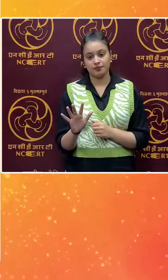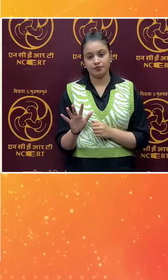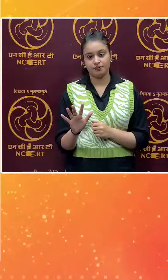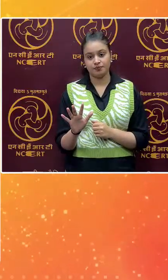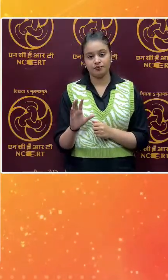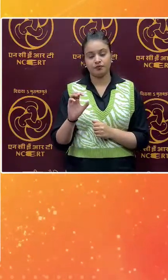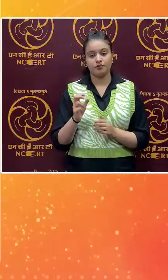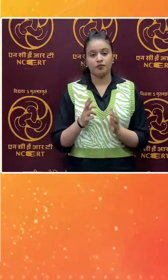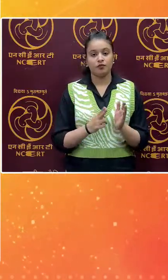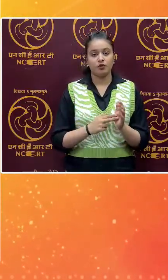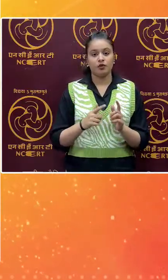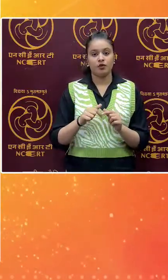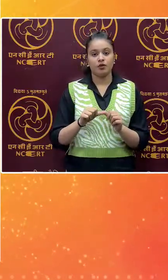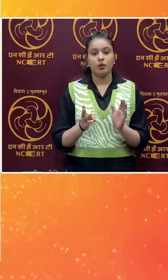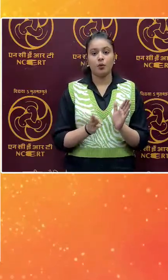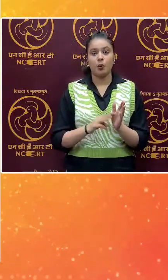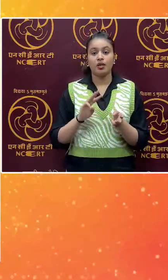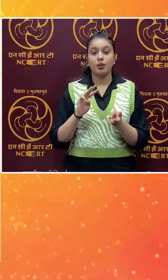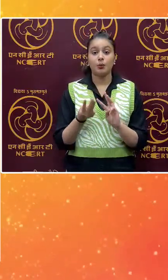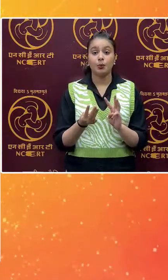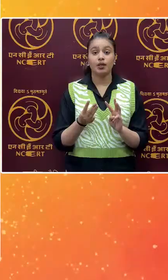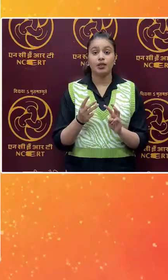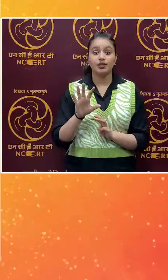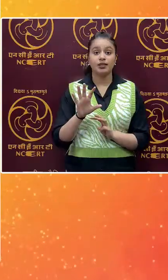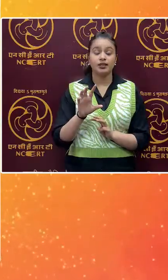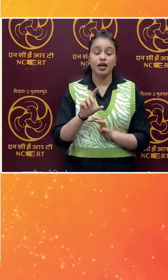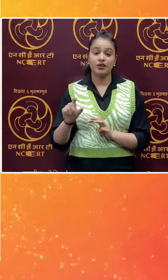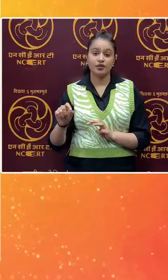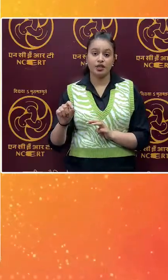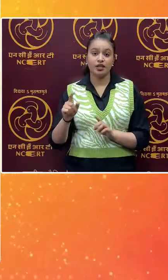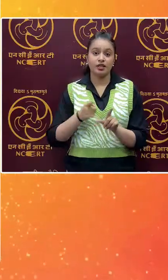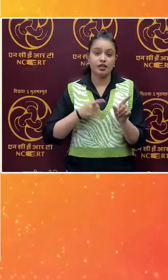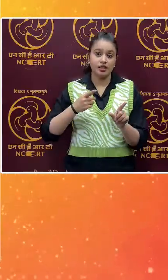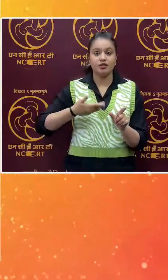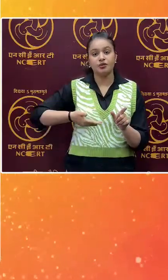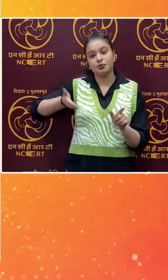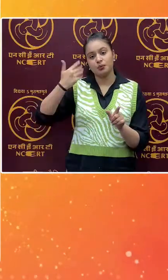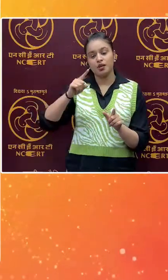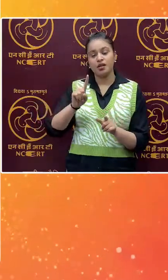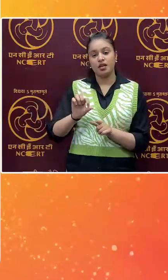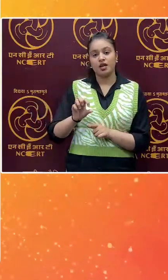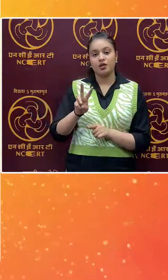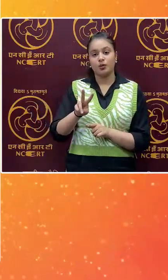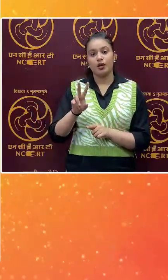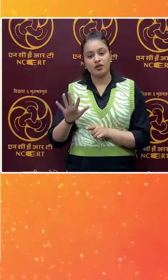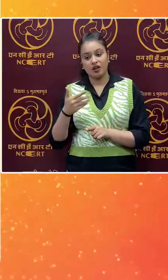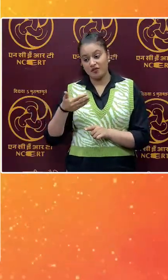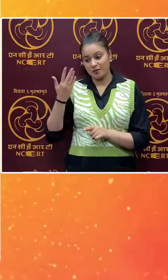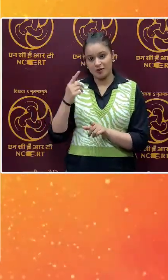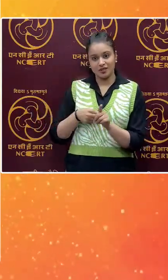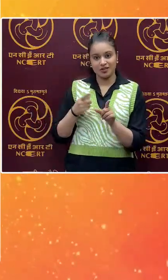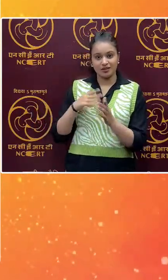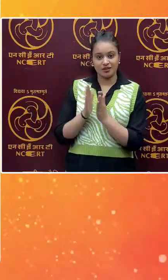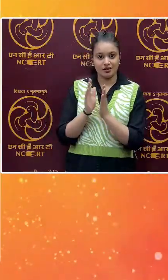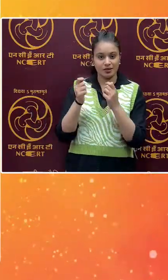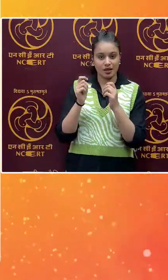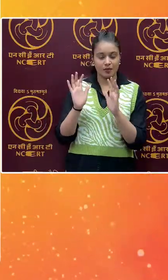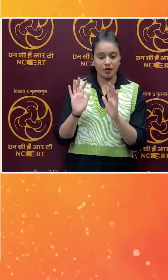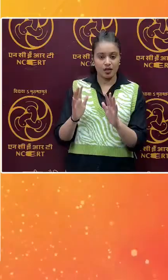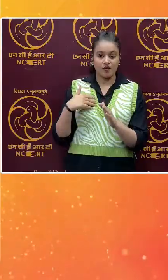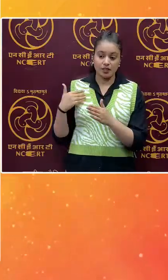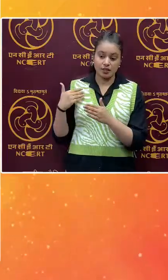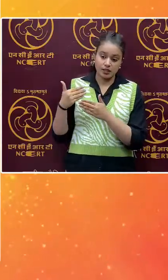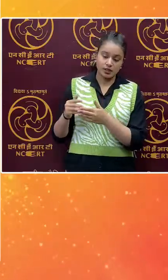क्वांटम वर्ल्ड के 100 साल थे. 1925 में क्वांटम साइंस शुरू हुआ. 100 साल हमने पिछले साल बनाए. उसी क्रम